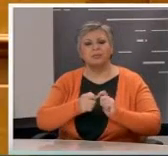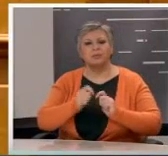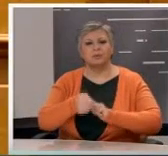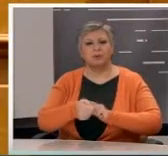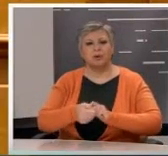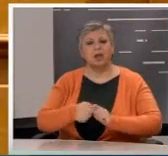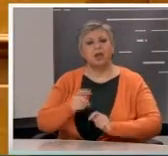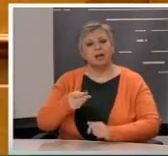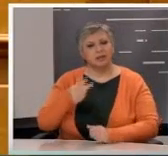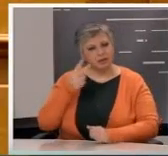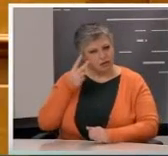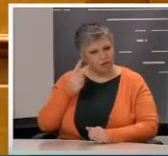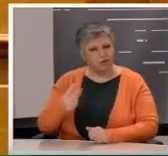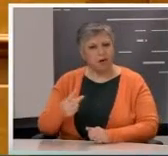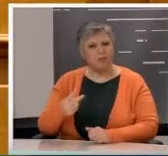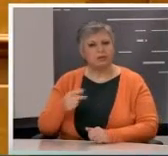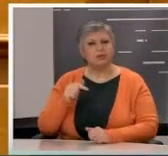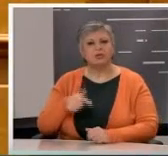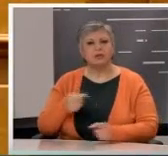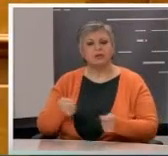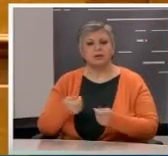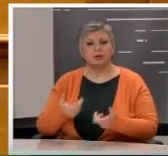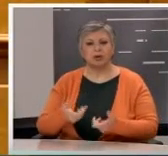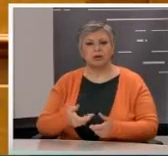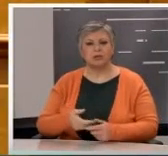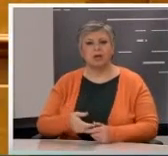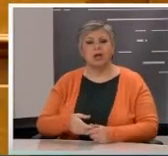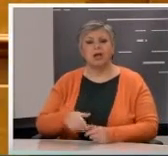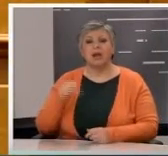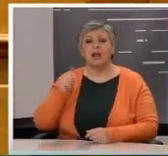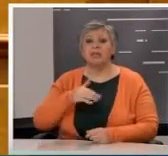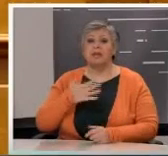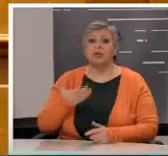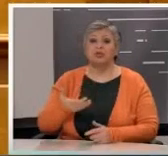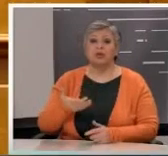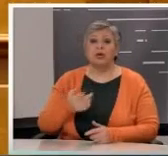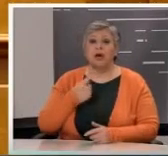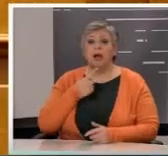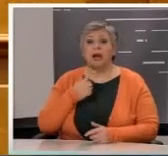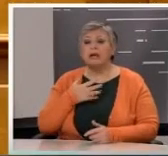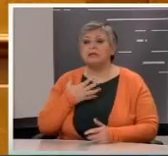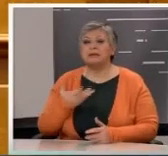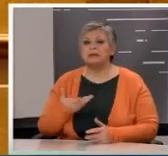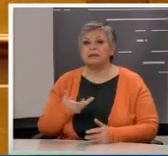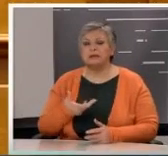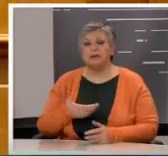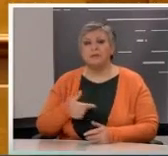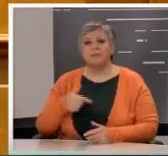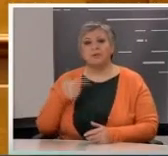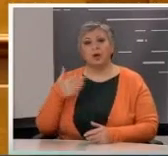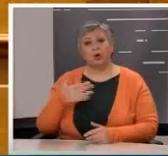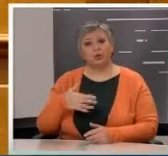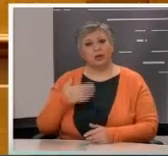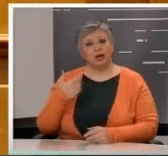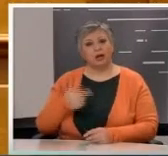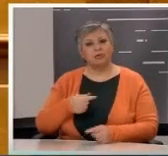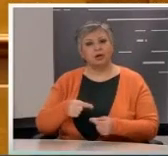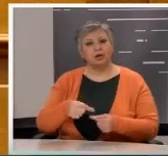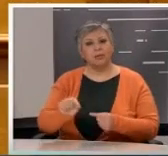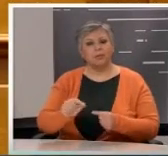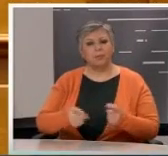έχετε αρχίσει να μιλάτε τώρα για προληπτική γραμμή στήριξης. Διότι ποιος είναι ο πολιτικός σας στόχος? Να υπονομεύσετε τη